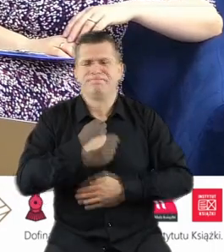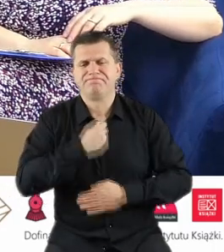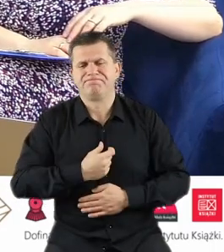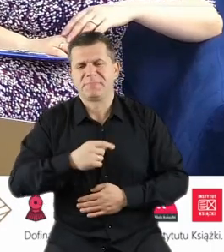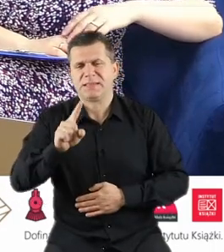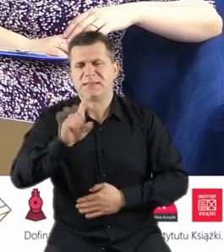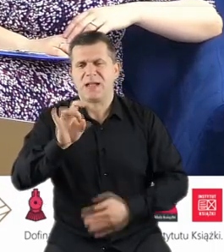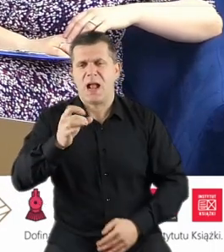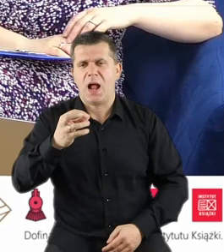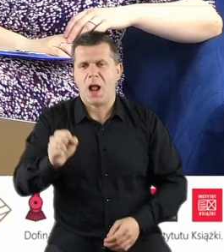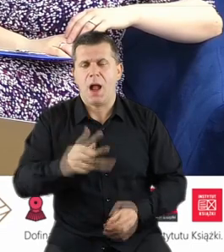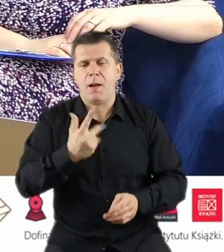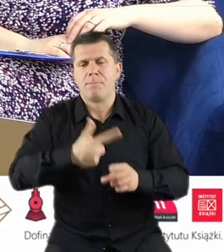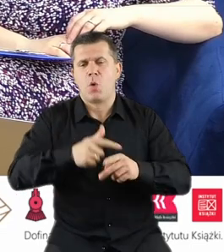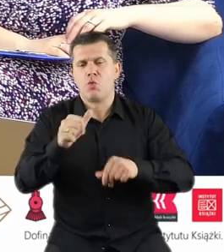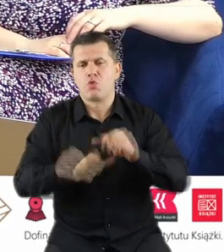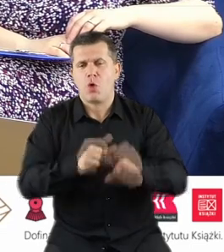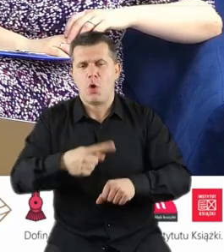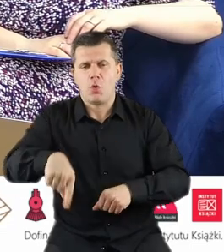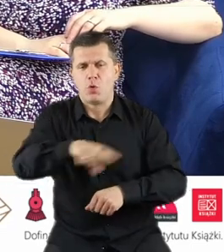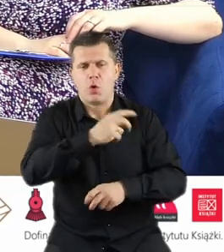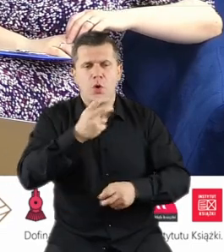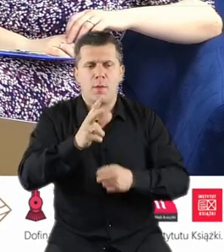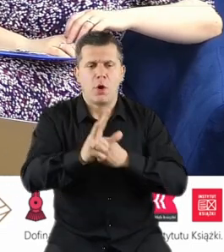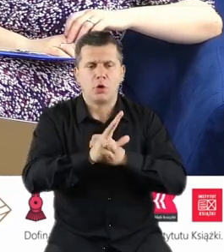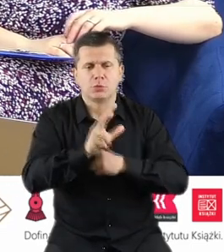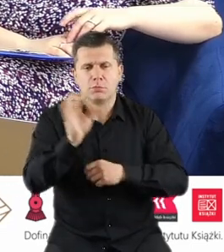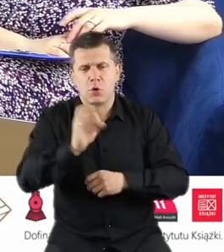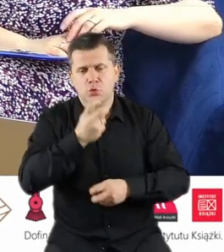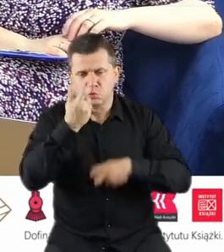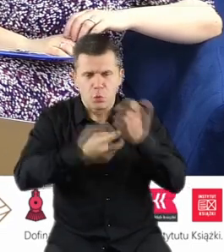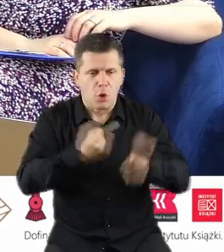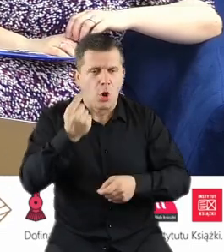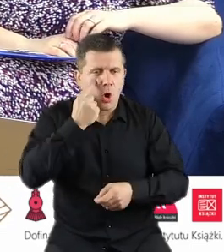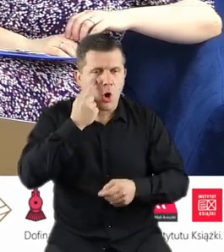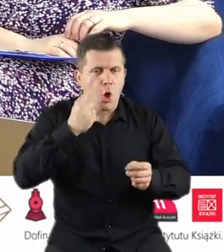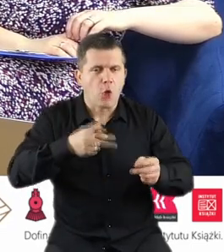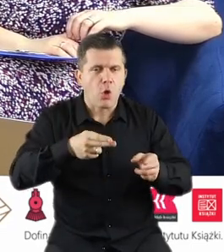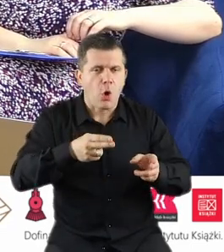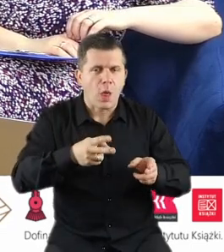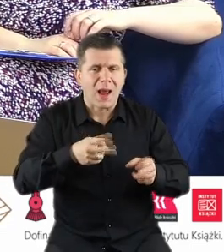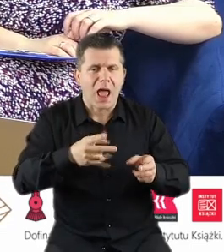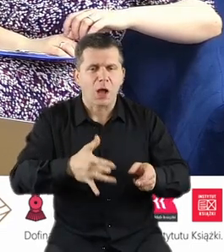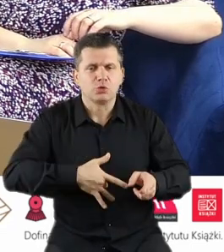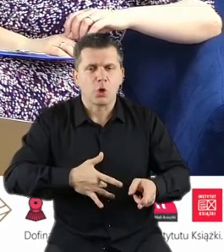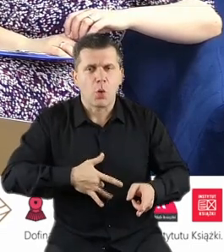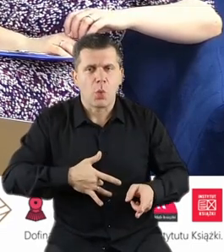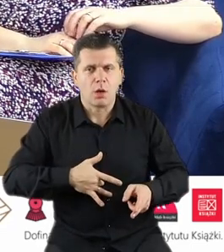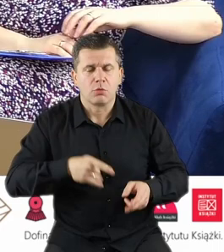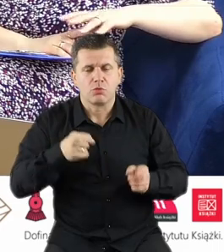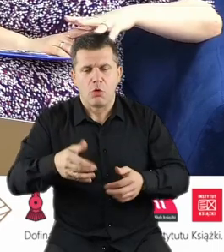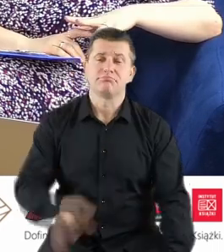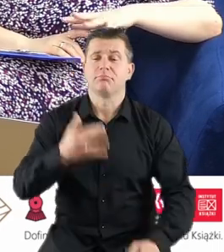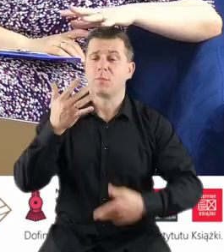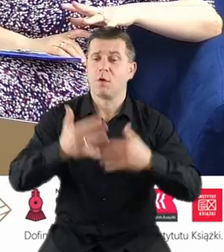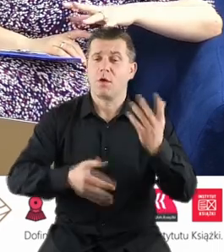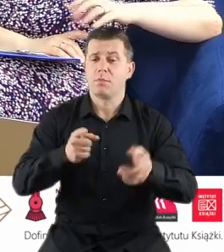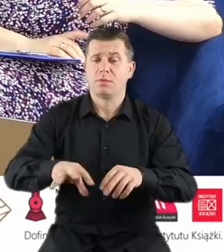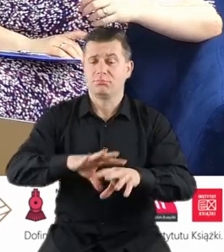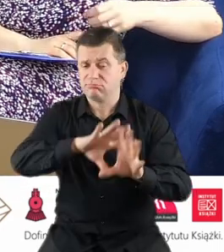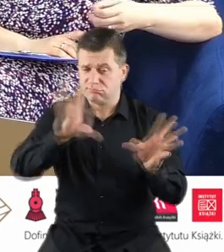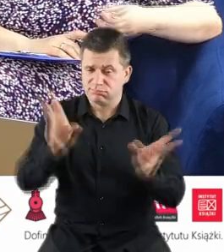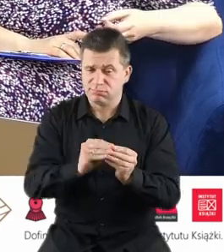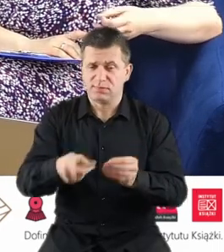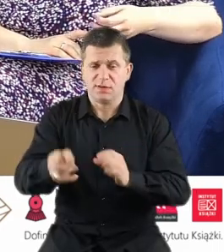a za pół roku 80% z nich szuka onkologa albo informacji o raku żołądka, to komputer na podstawie tych wszystkich danych jest w